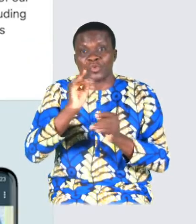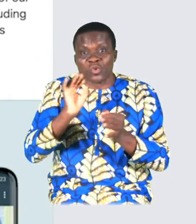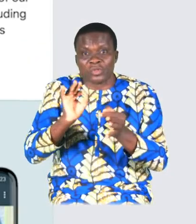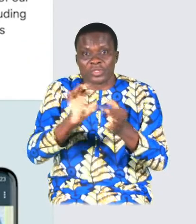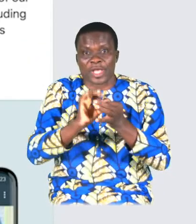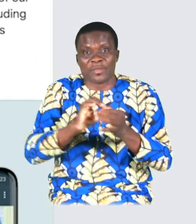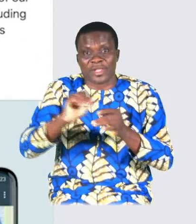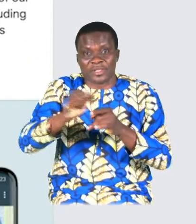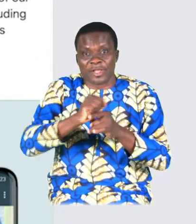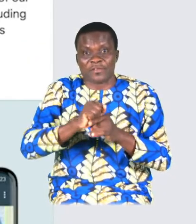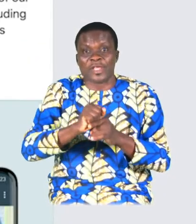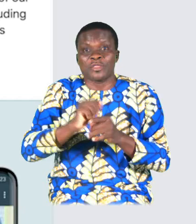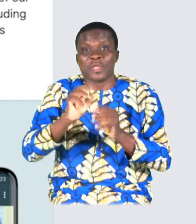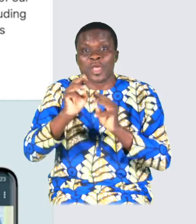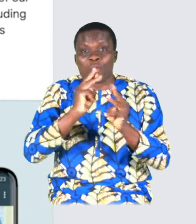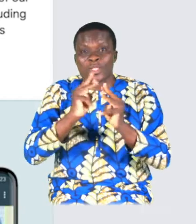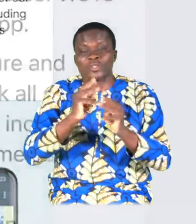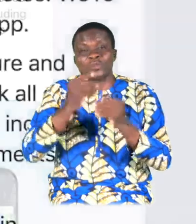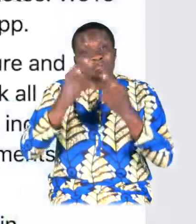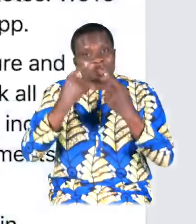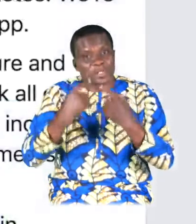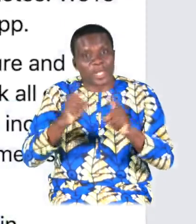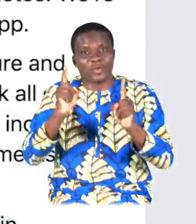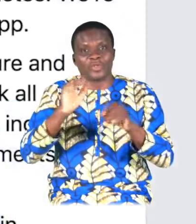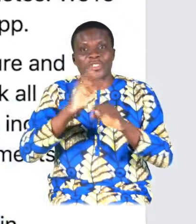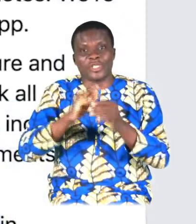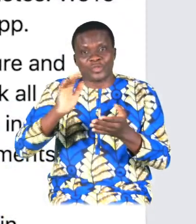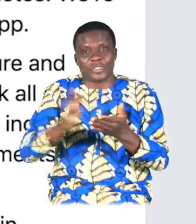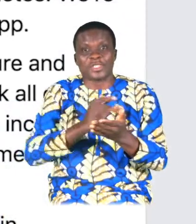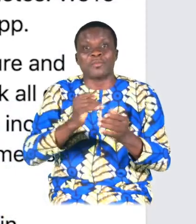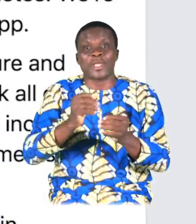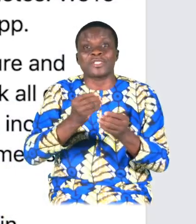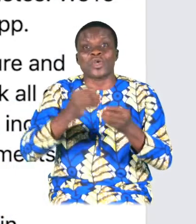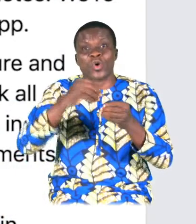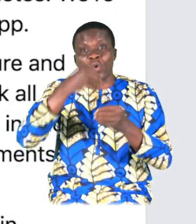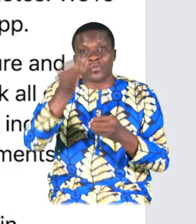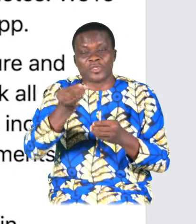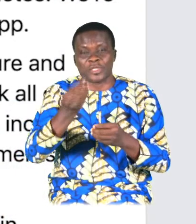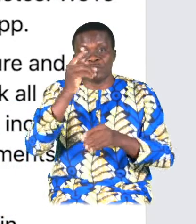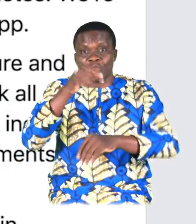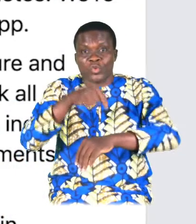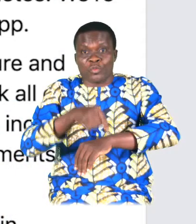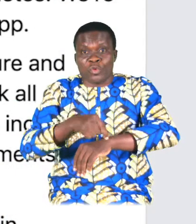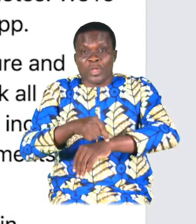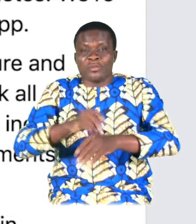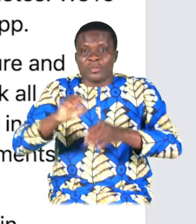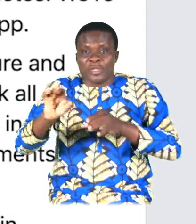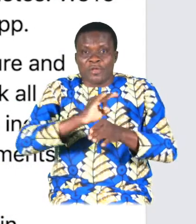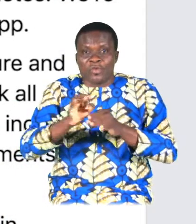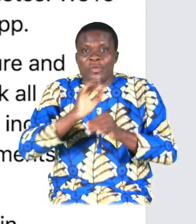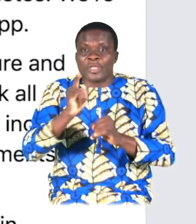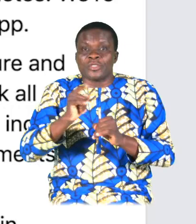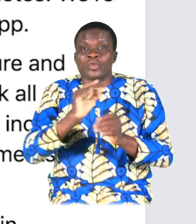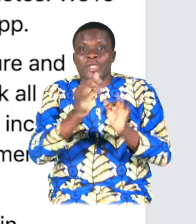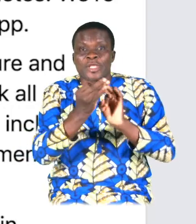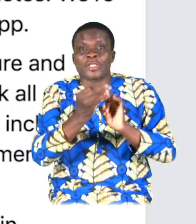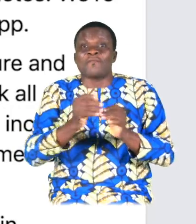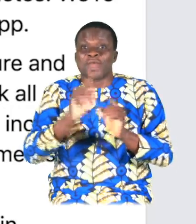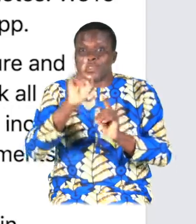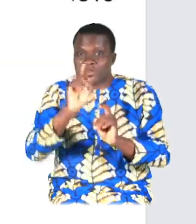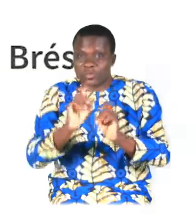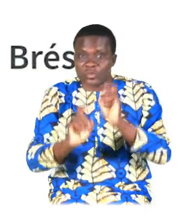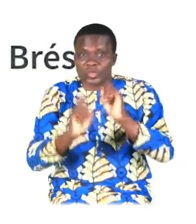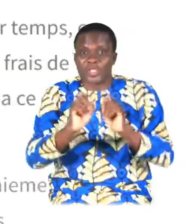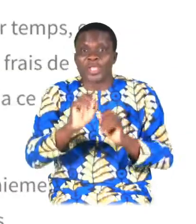appartient l'application WhatsApp, qui l'a annoncé sur sa page officielle. Pour le moment, la fonctionnalité est en phase de test